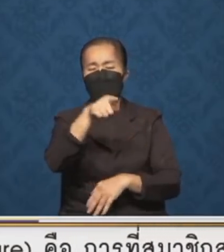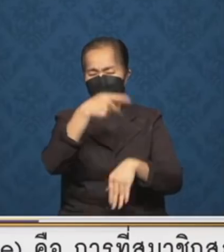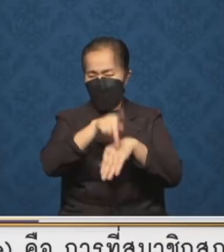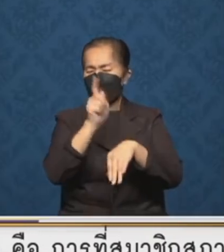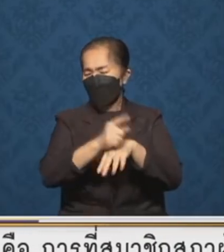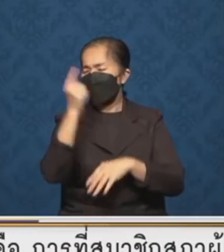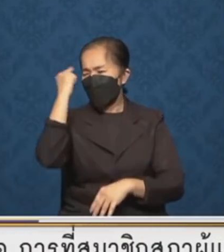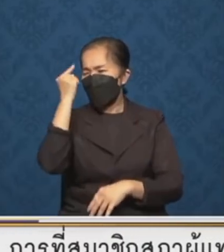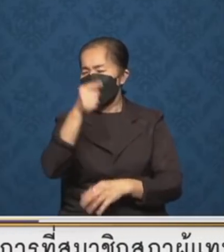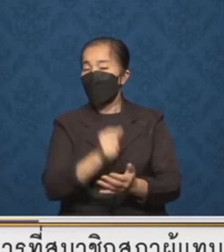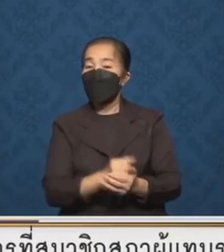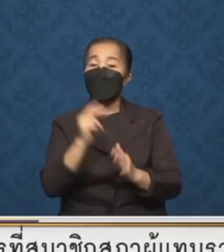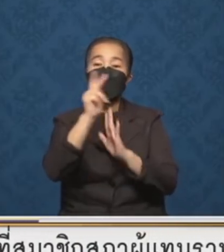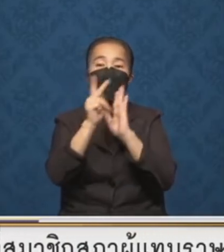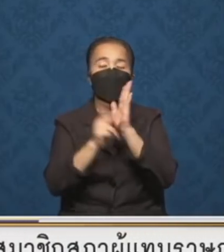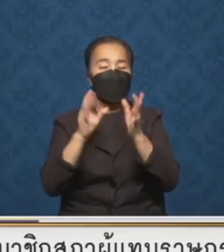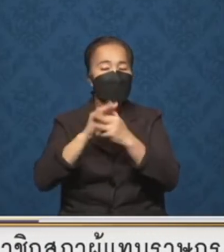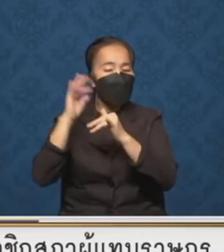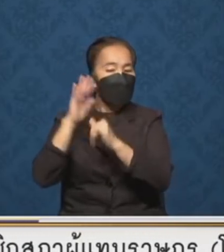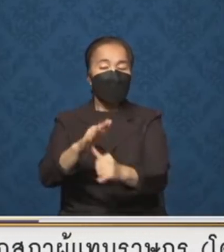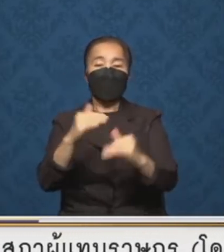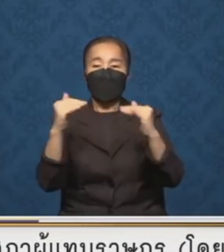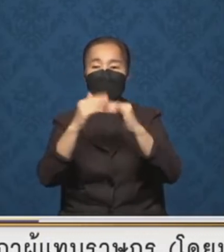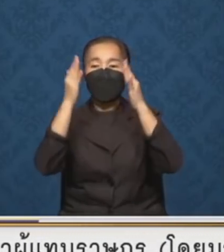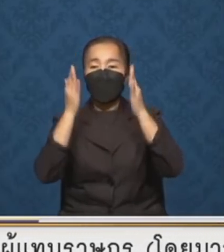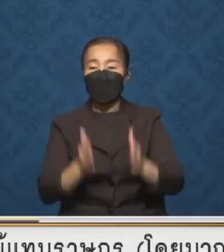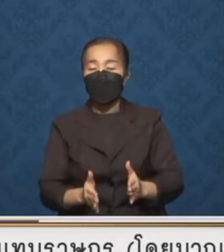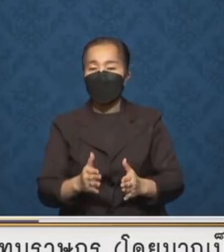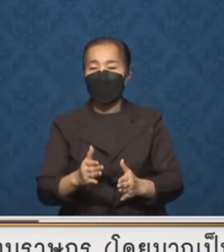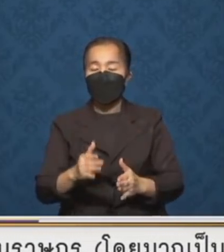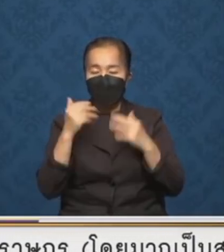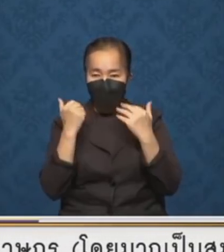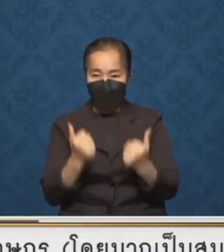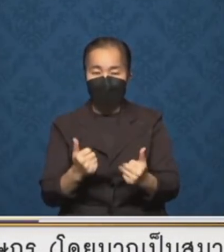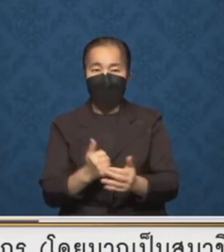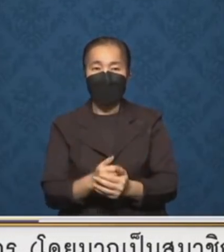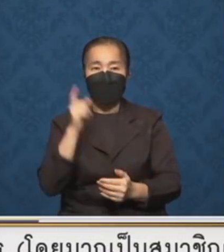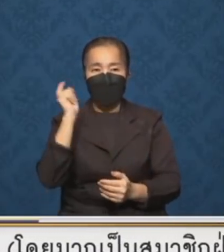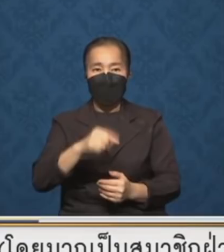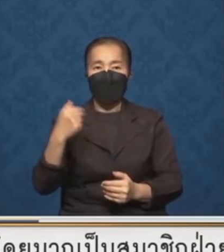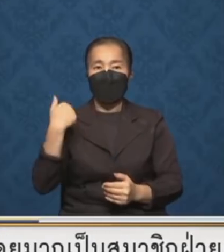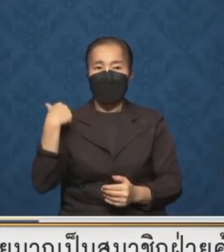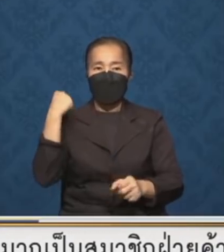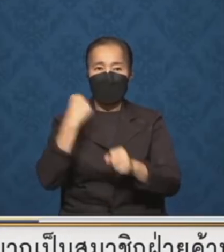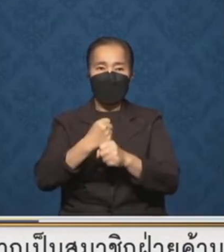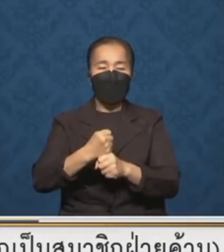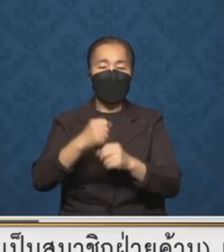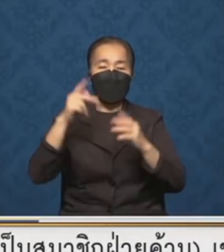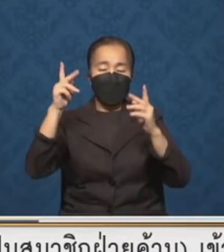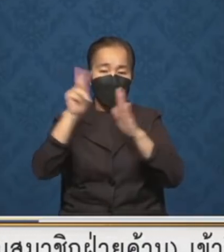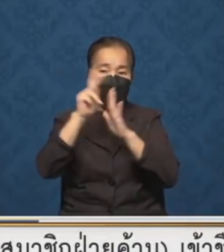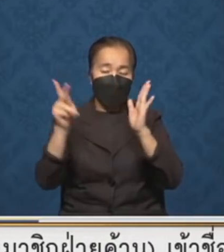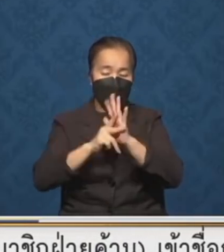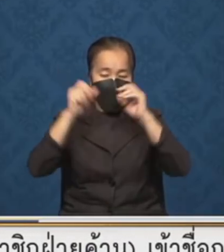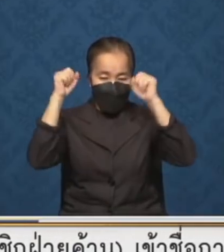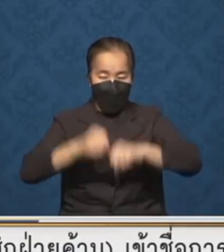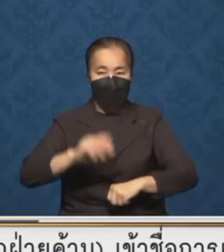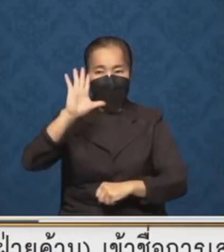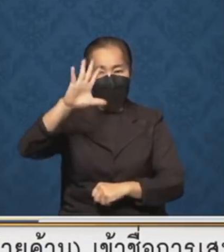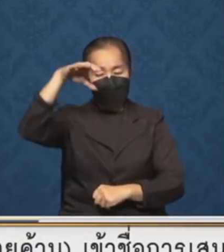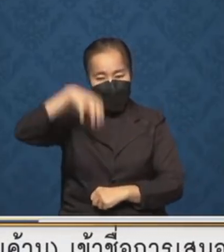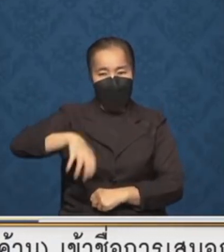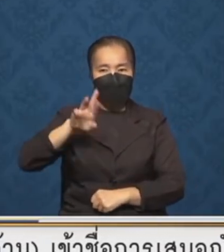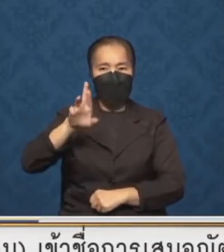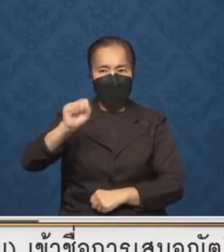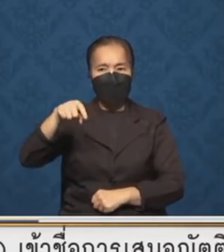ว่ากฎหมายที่จำกัดสิทธิเสรีภาพที่รัฐธรรมนูญคุ้มครองเนี่ยจะต้องตาเป็นกฎหมายที่อนุมัติโดยสภาครับ